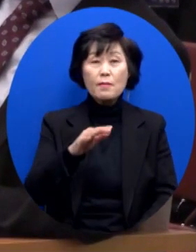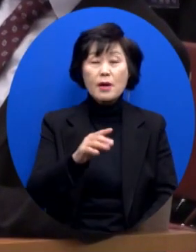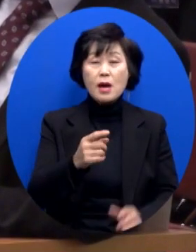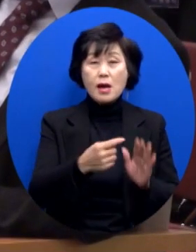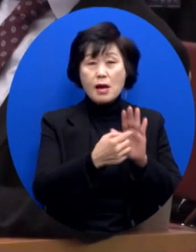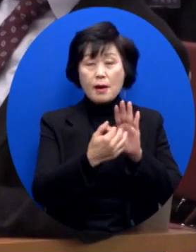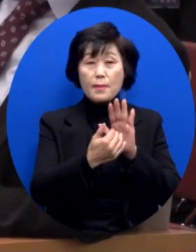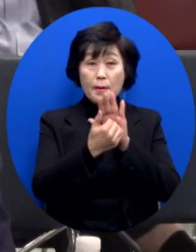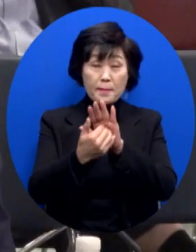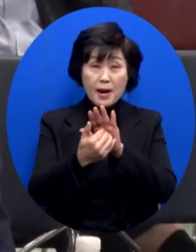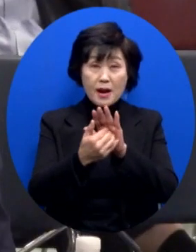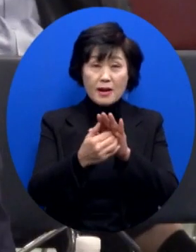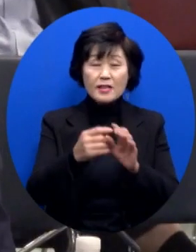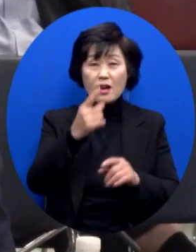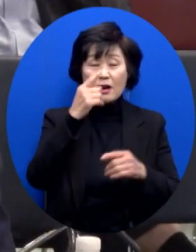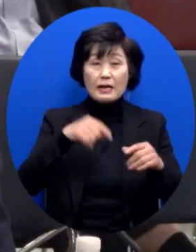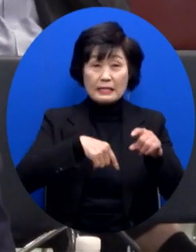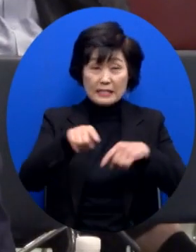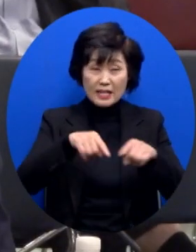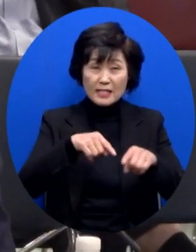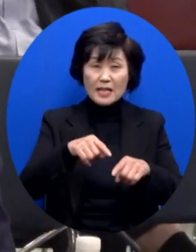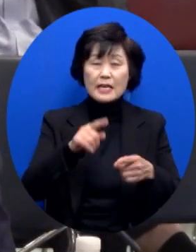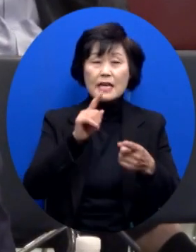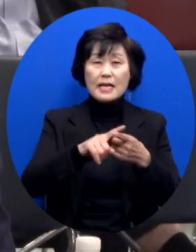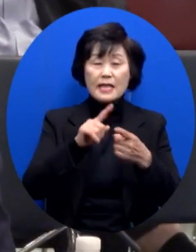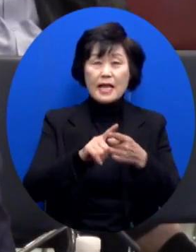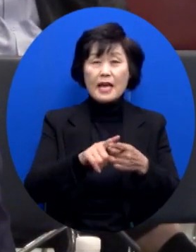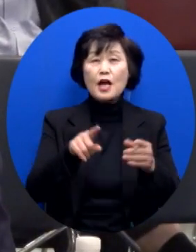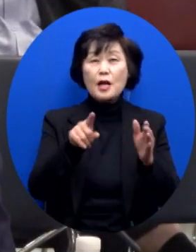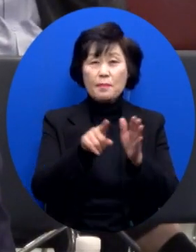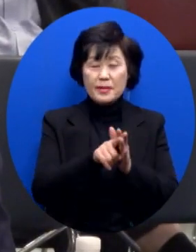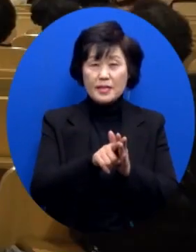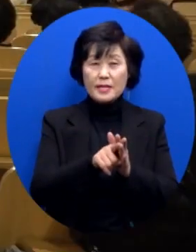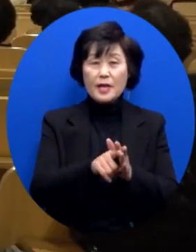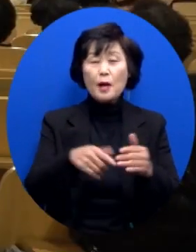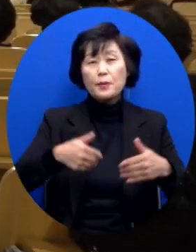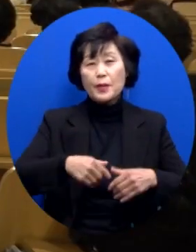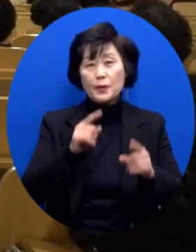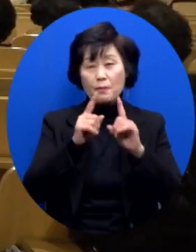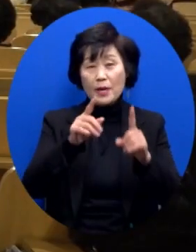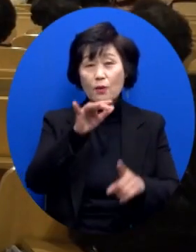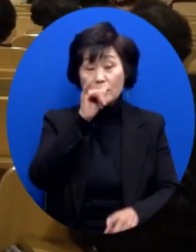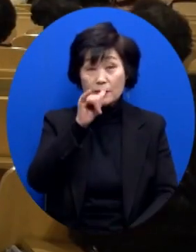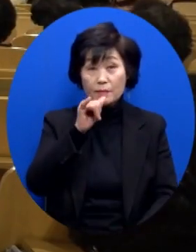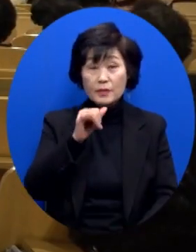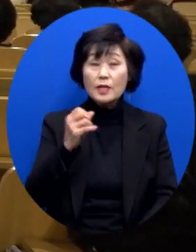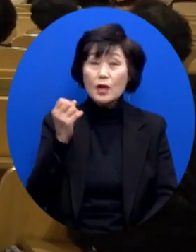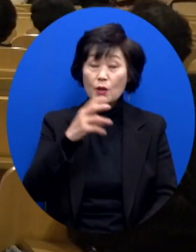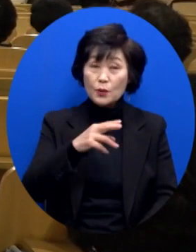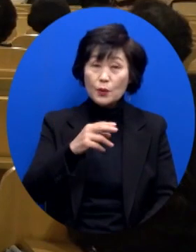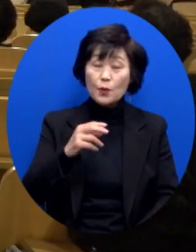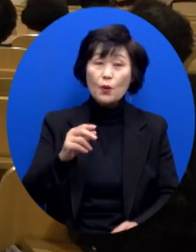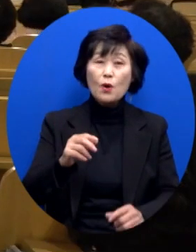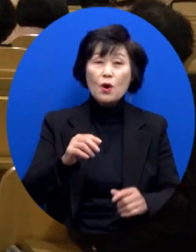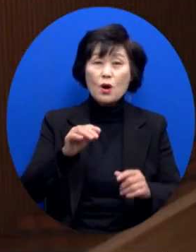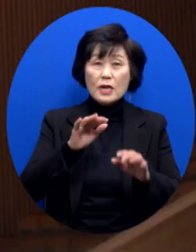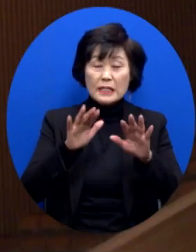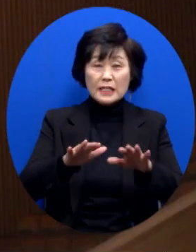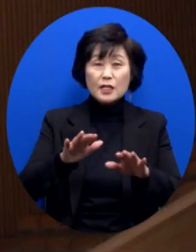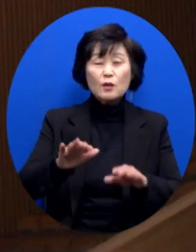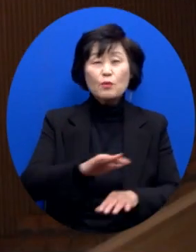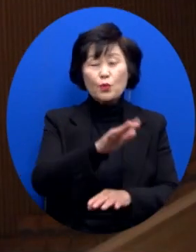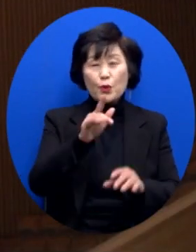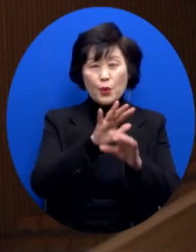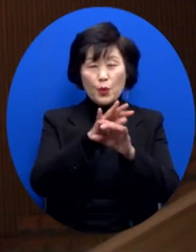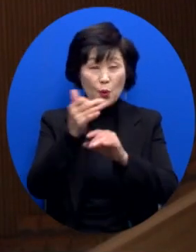협력하는 성숙한 시민의식이 중요하다 고 전했습니다 소호 생태적 환경 윤리 는 이제 일상에서 생활화